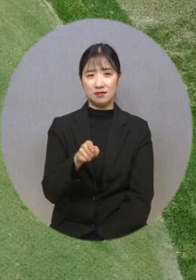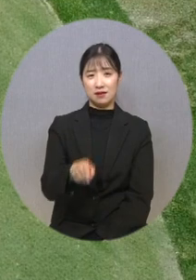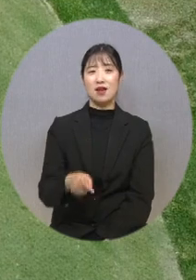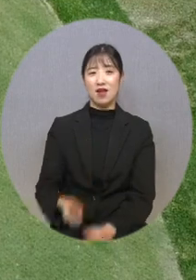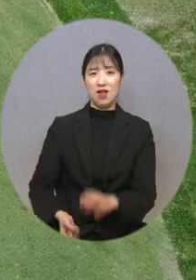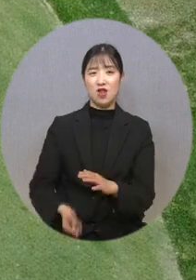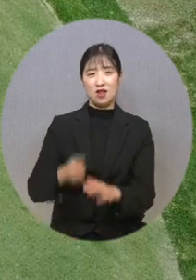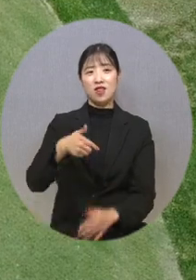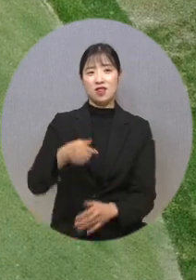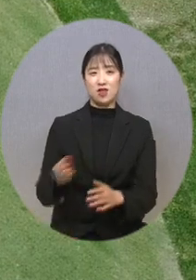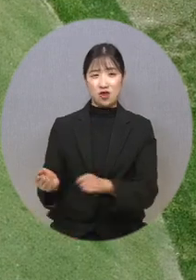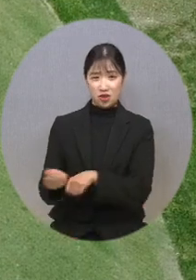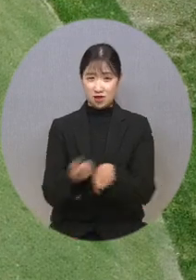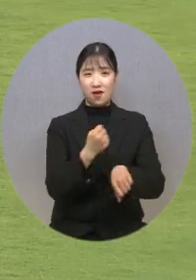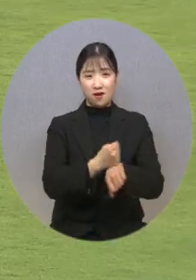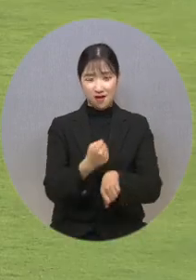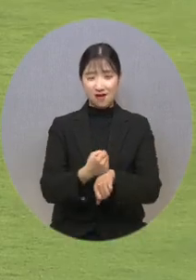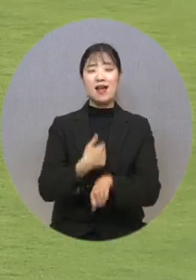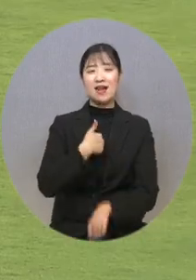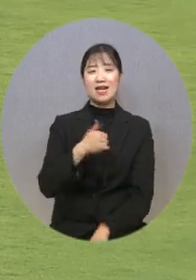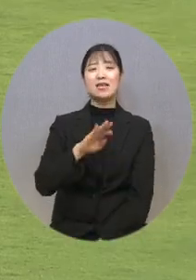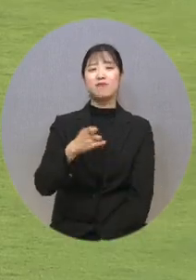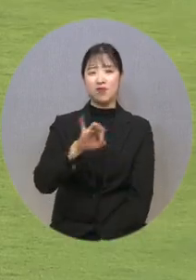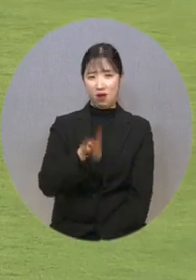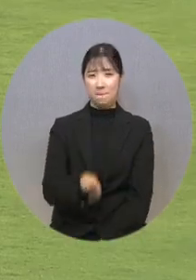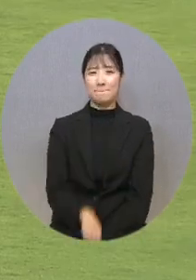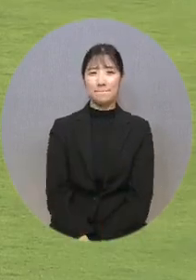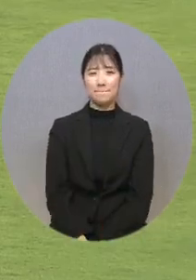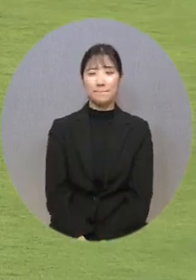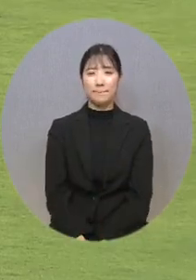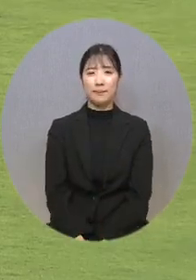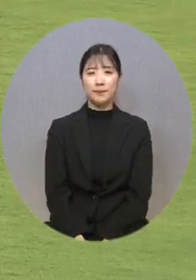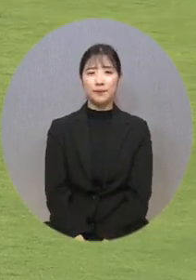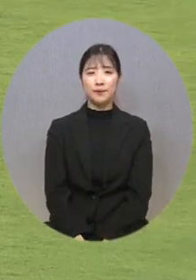지금 기브업하면 됩니다. 제발 해주세요.